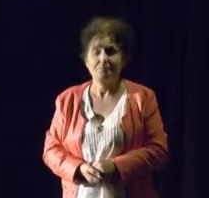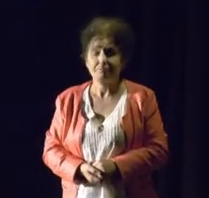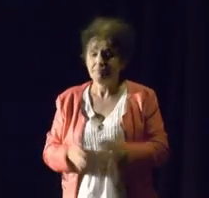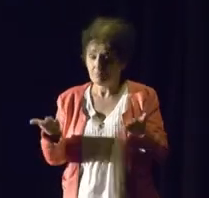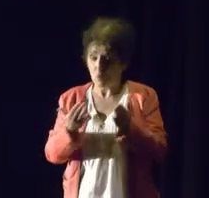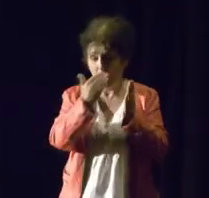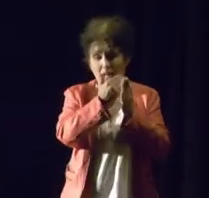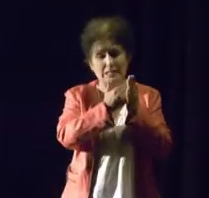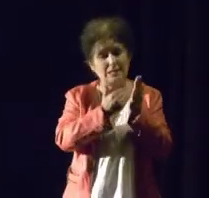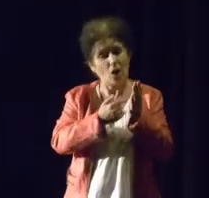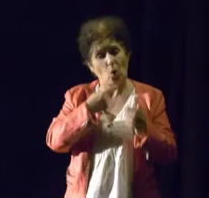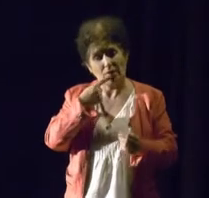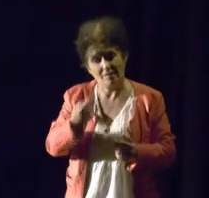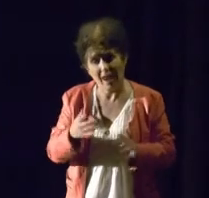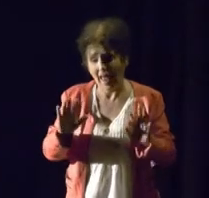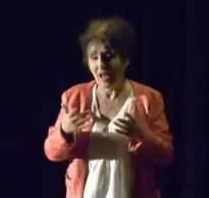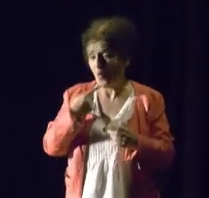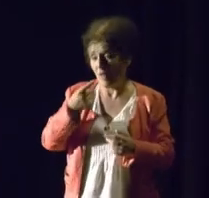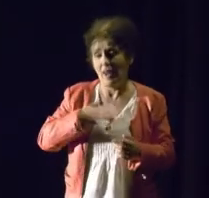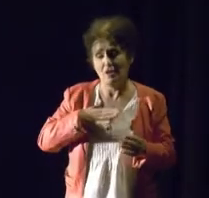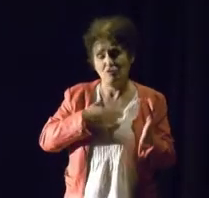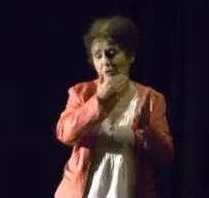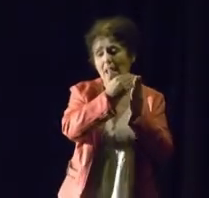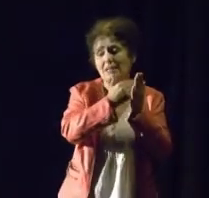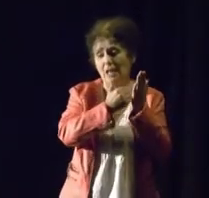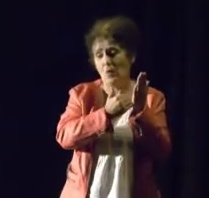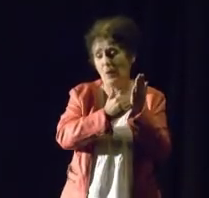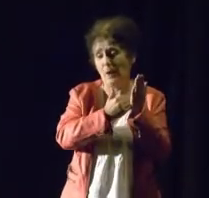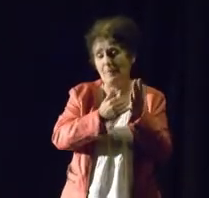Кога законот вели, како што вели нашиот закон,